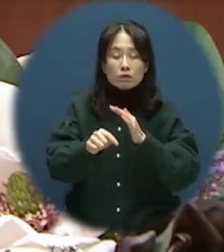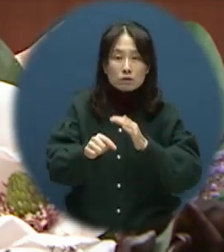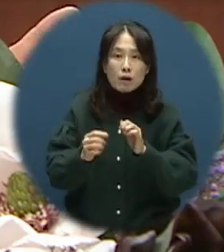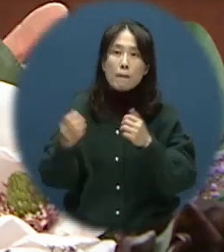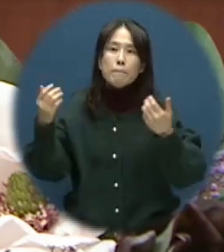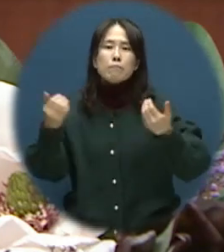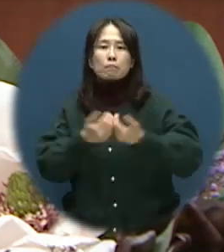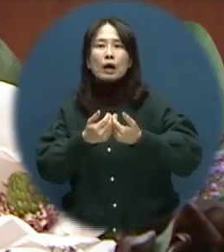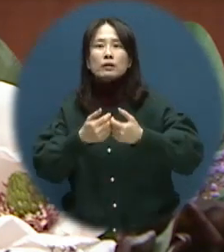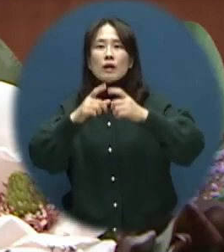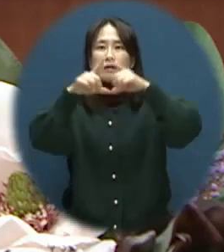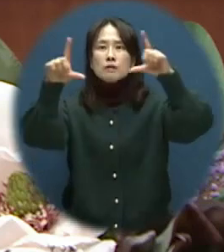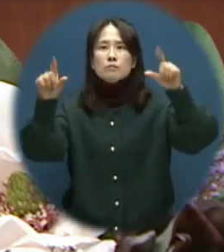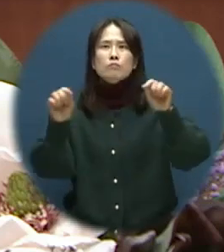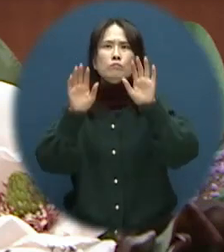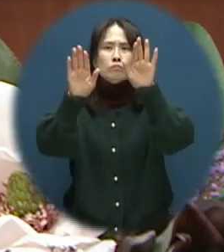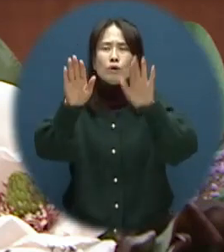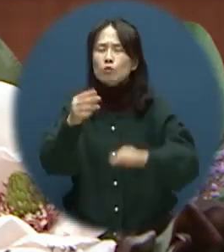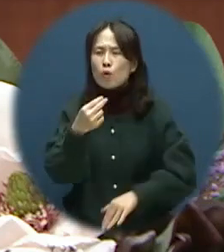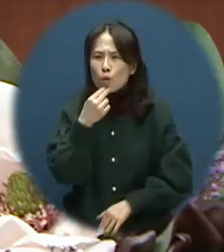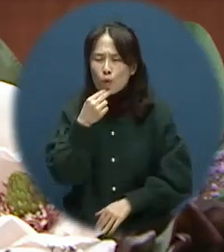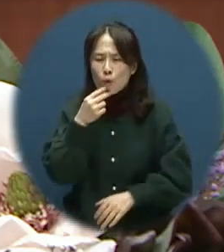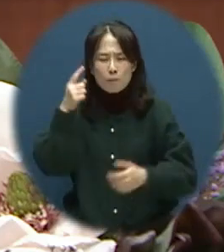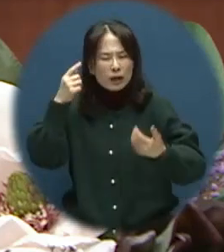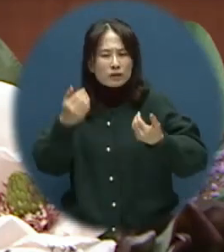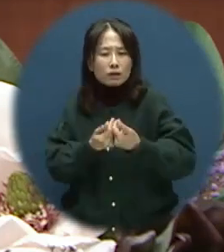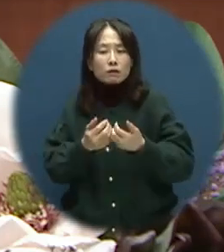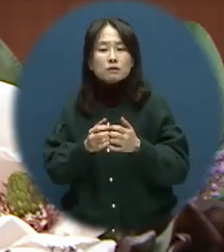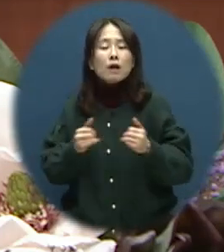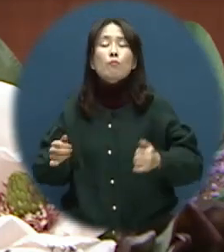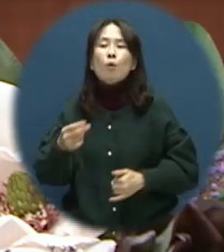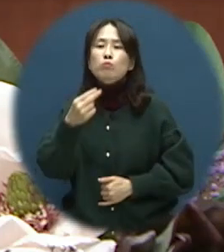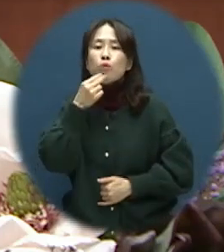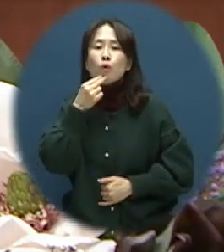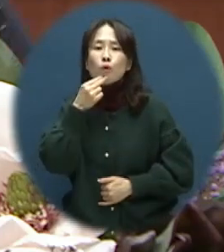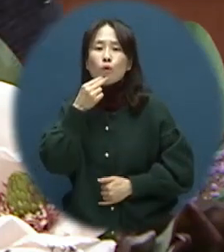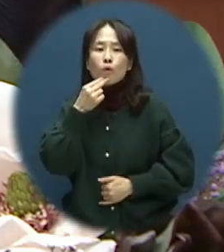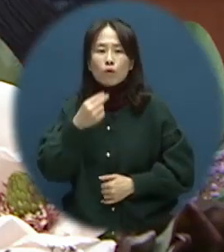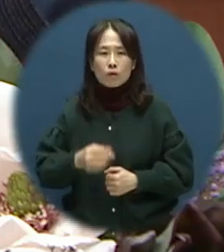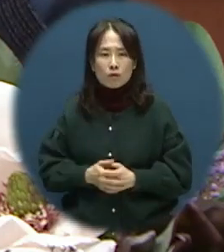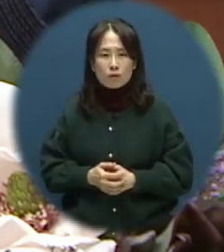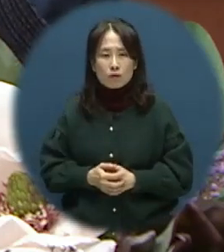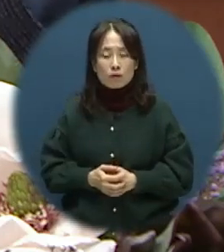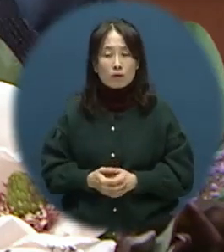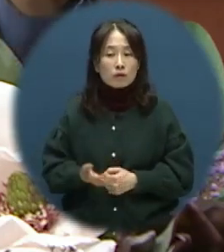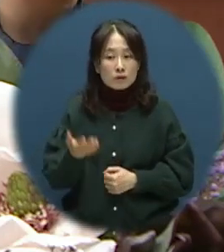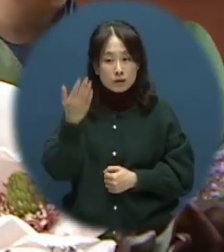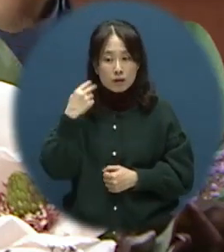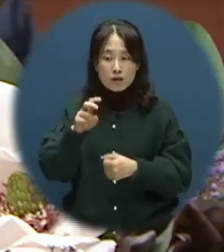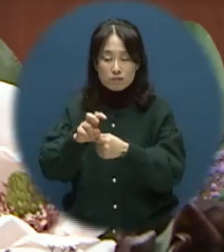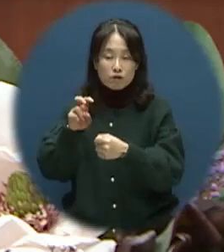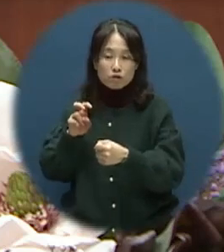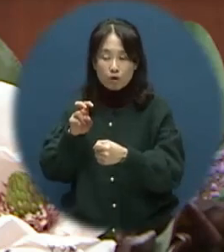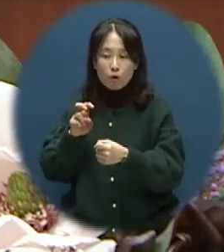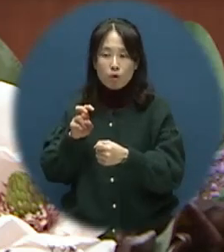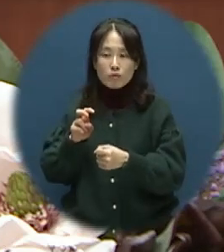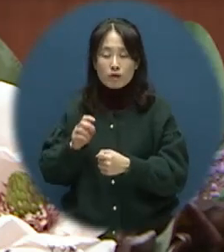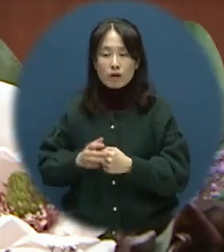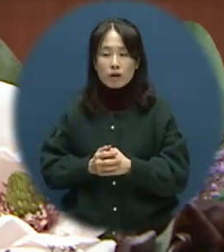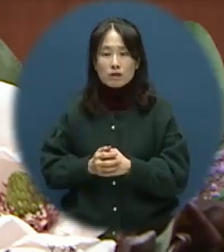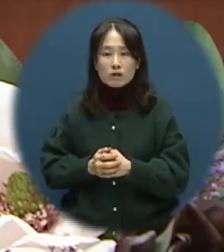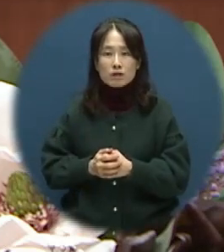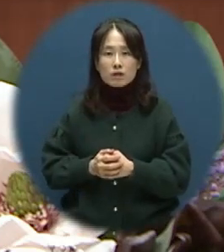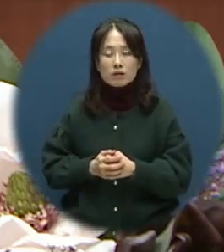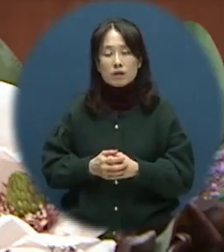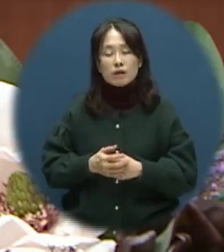만날 수가 없는 거예요. 왜냐하면 그래요? 먼저 20년 전에는 그 매립장이 그보다 조금 상류였어요. 몇 킬로 상류. 근데 이건 조금 하류다 보니까